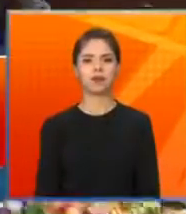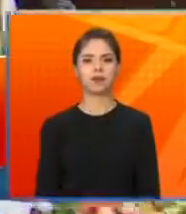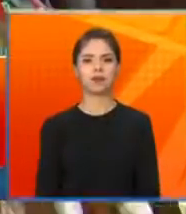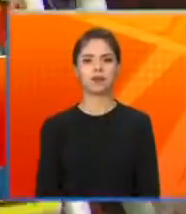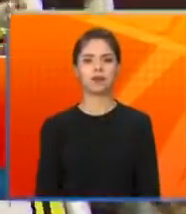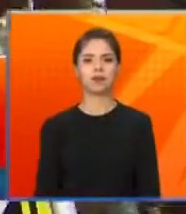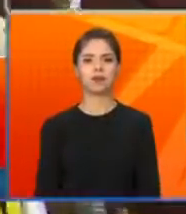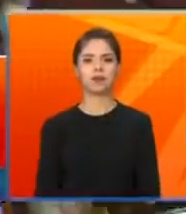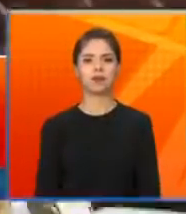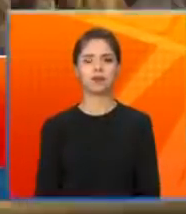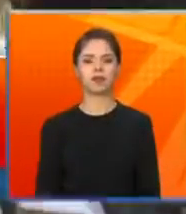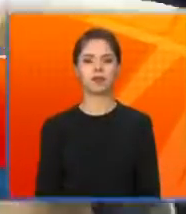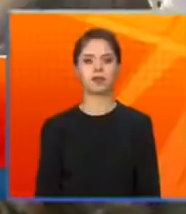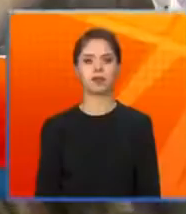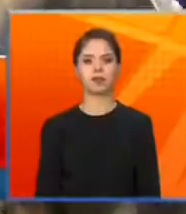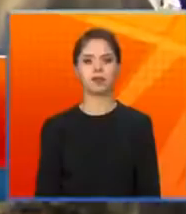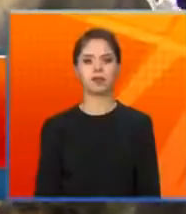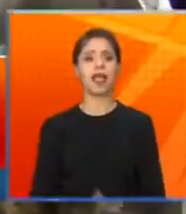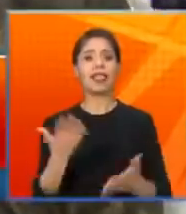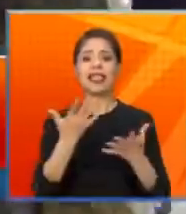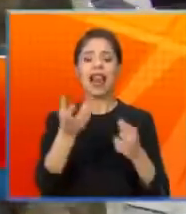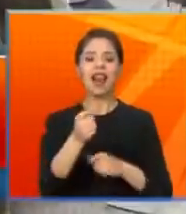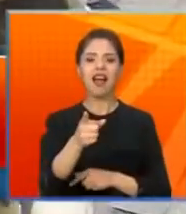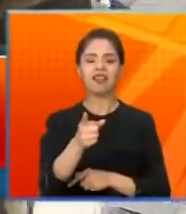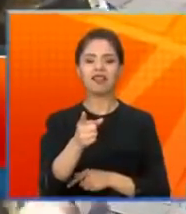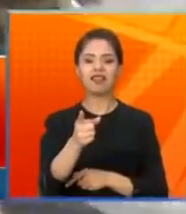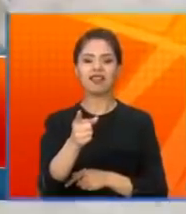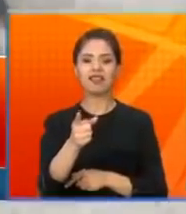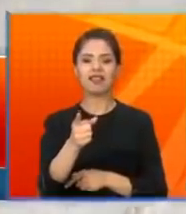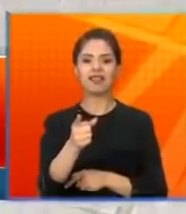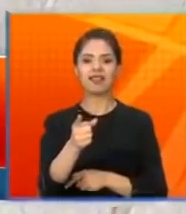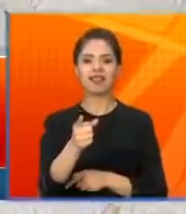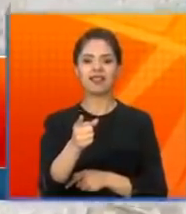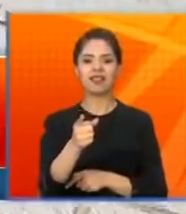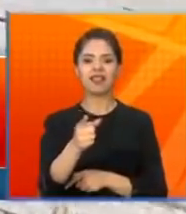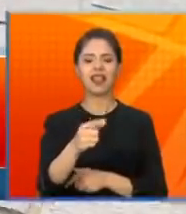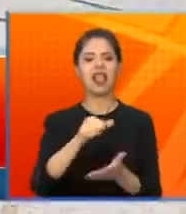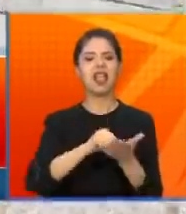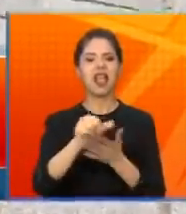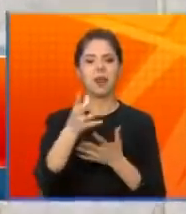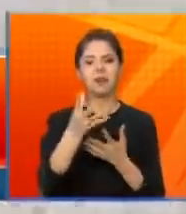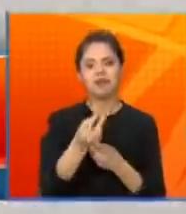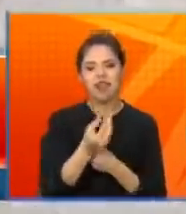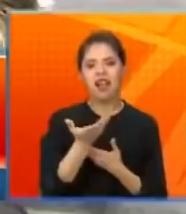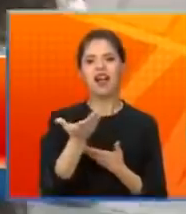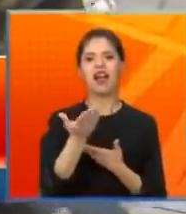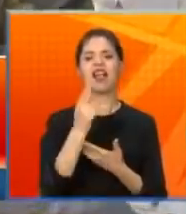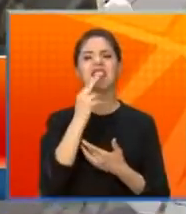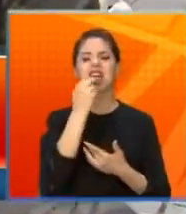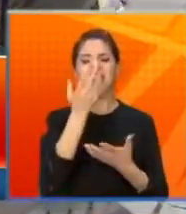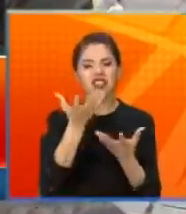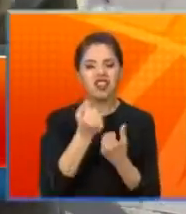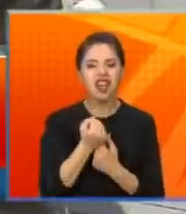merhaba bayramdan bayrama bayrama koyalım Eğer aldınız Ne oldu hepsini aldım Cafe